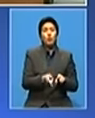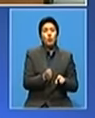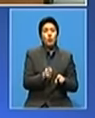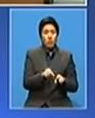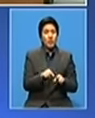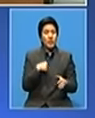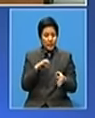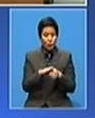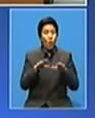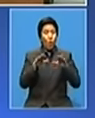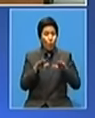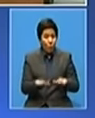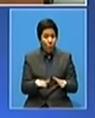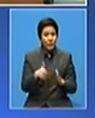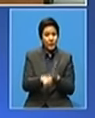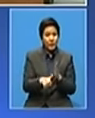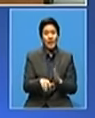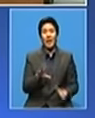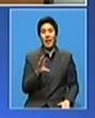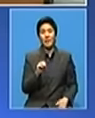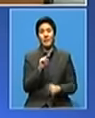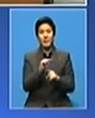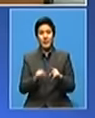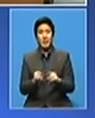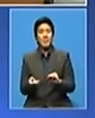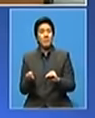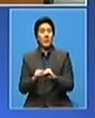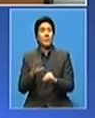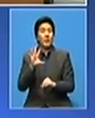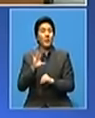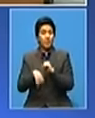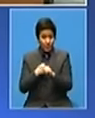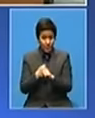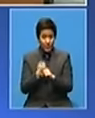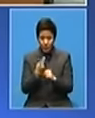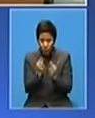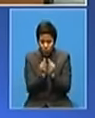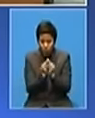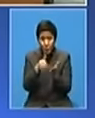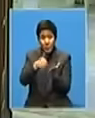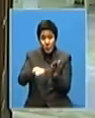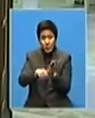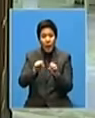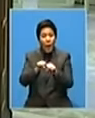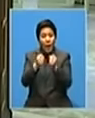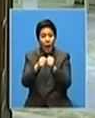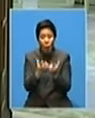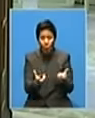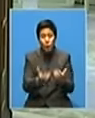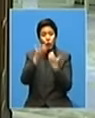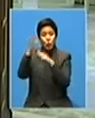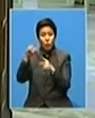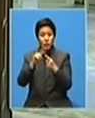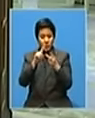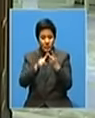จะได้รับการลดหย่อนภาษีร้อยละ50เพิ่มเติมอีก5ปีโดยในการคำนวณภาษีนั้นสามารถหักค่าขนส่งค่าไฟฟ้า